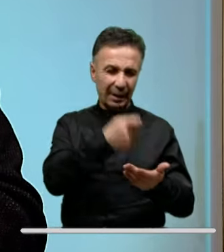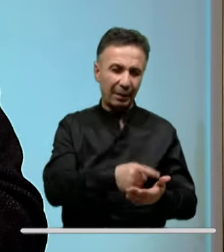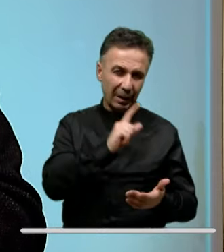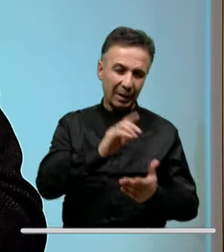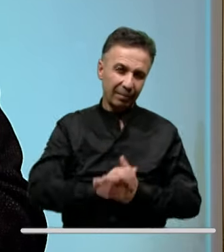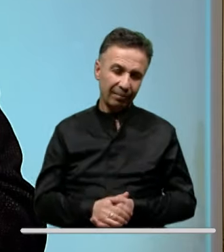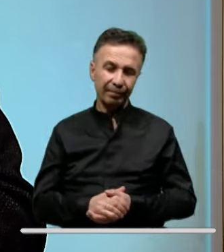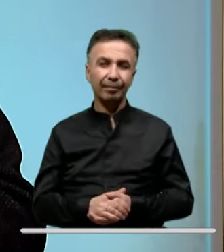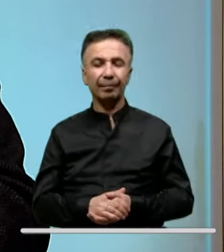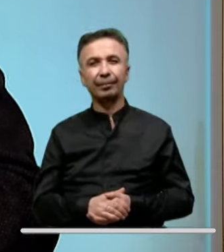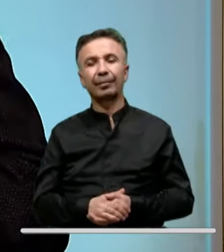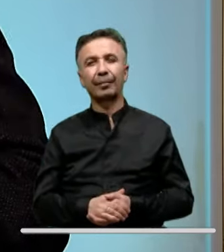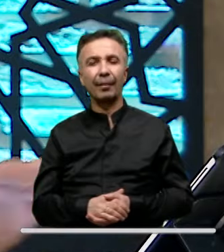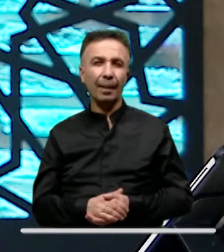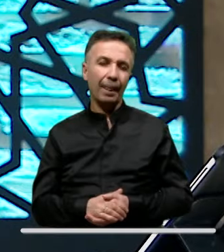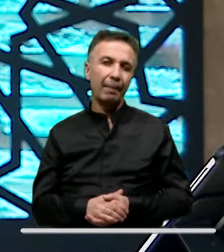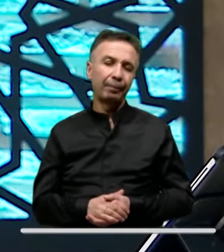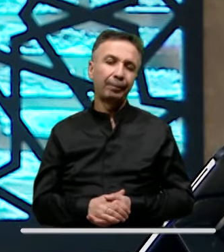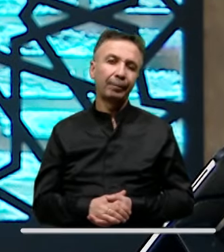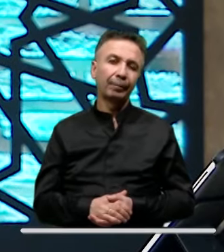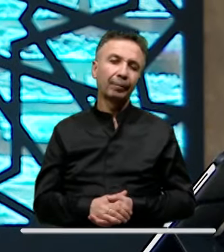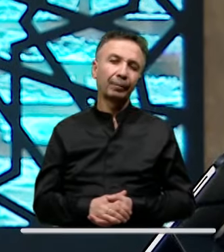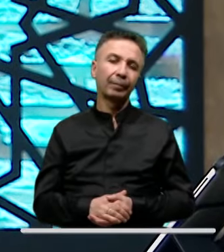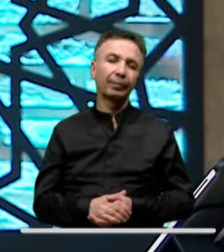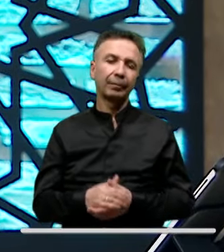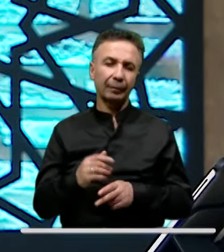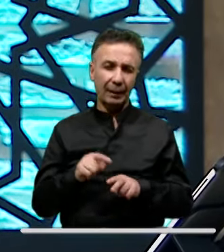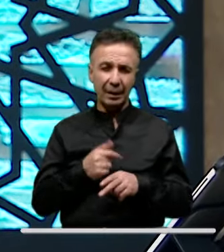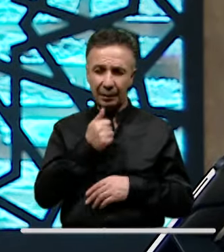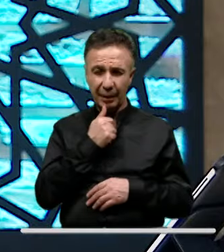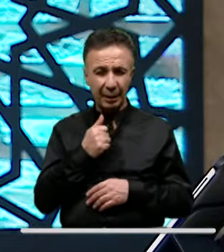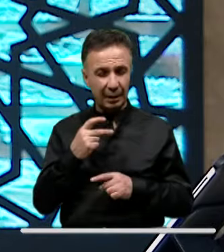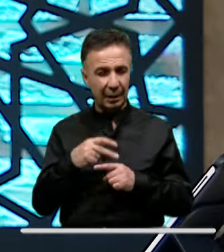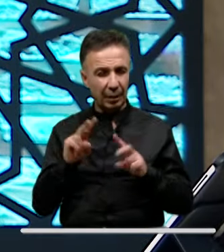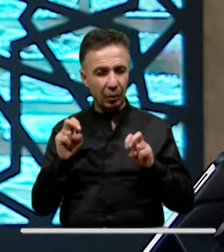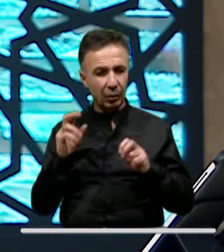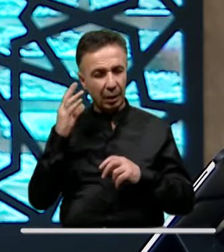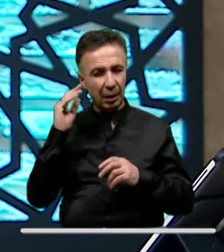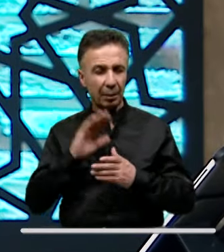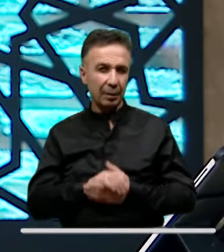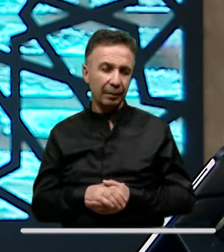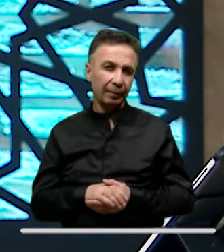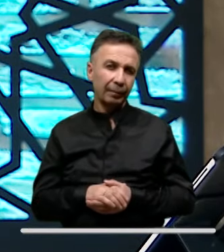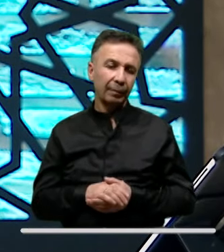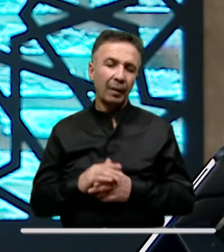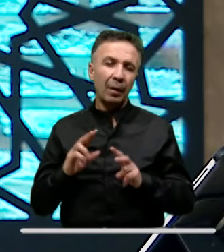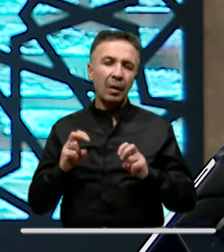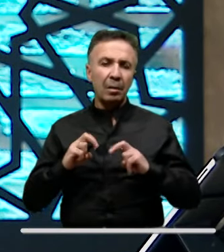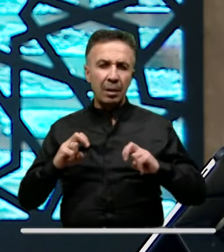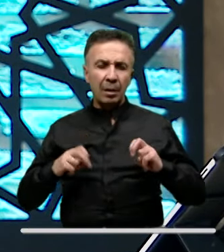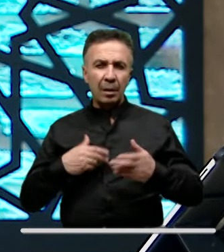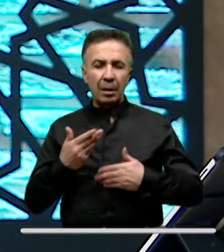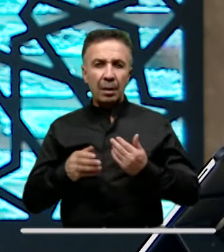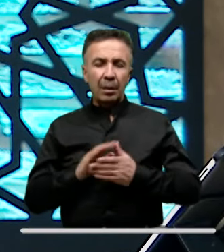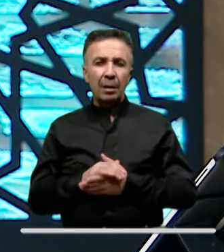ödeme gayretinde olmalıyız tabii ki. Eyvallah hocam. Şimdi Yasin Bey de zekat konusunu tam anlayamamış. Bu konuyu biraz daha açalım